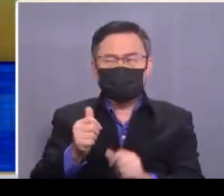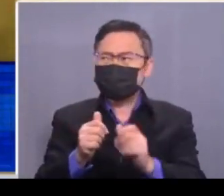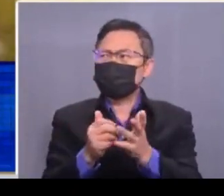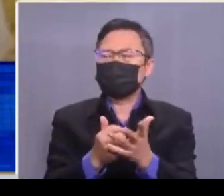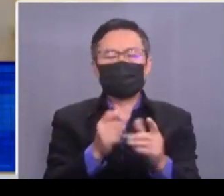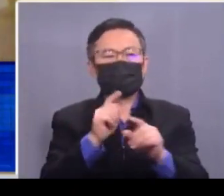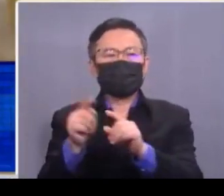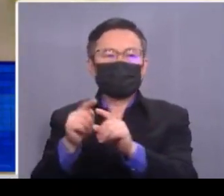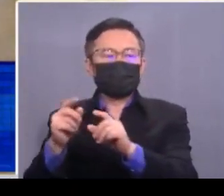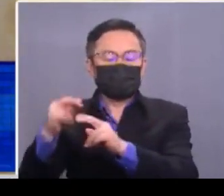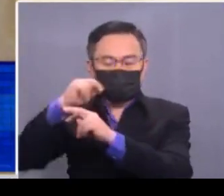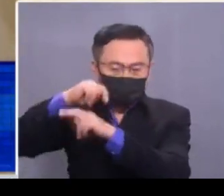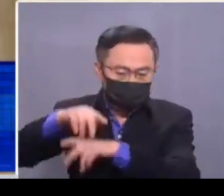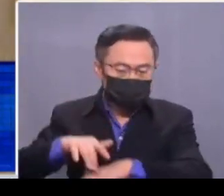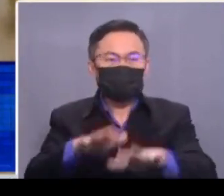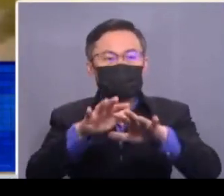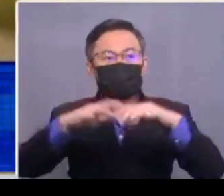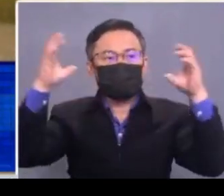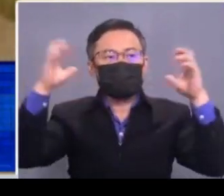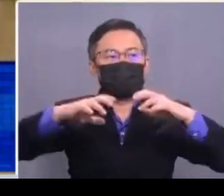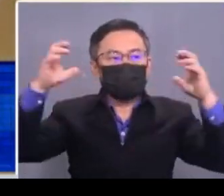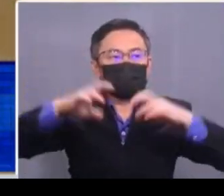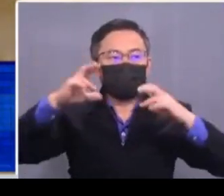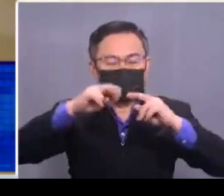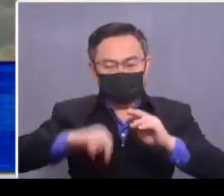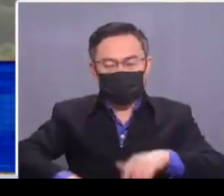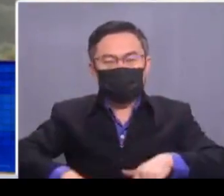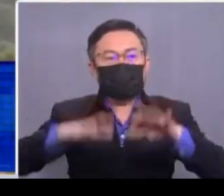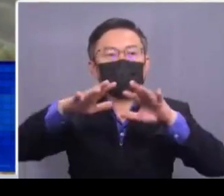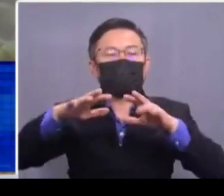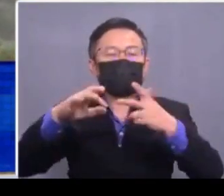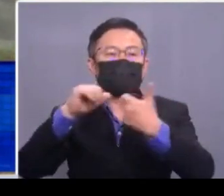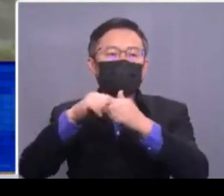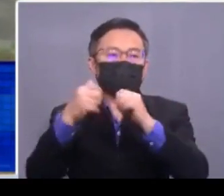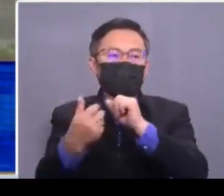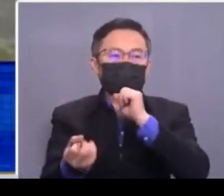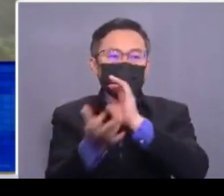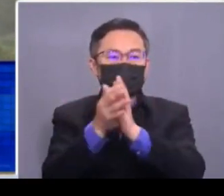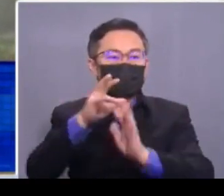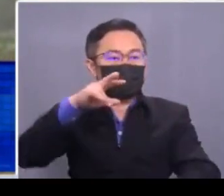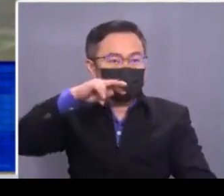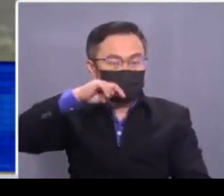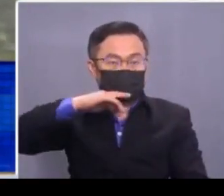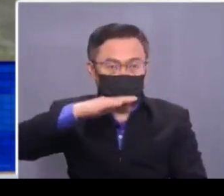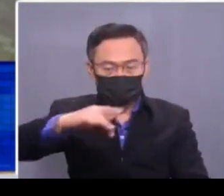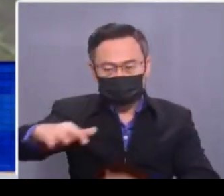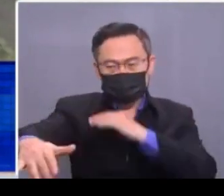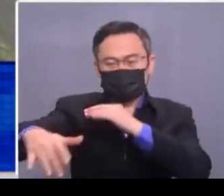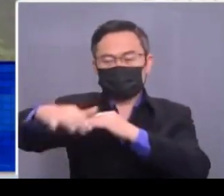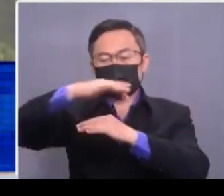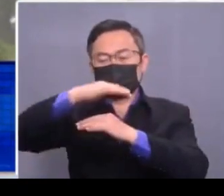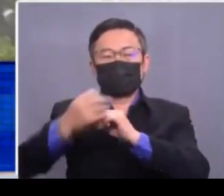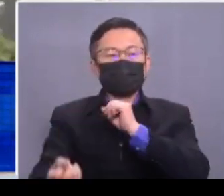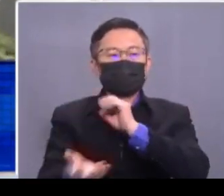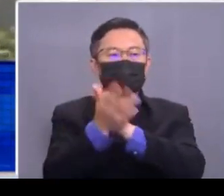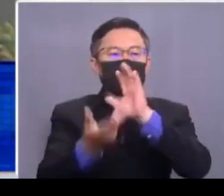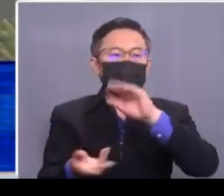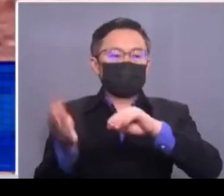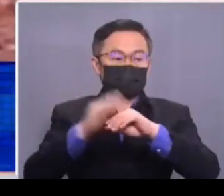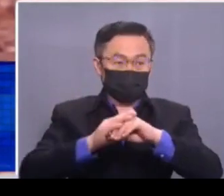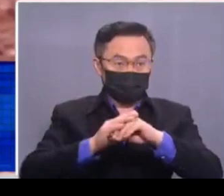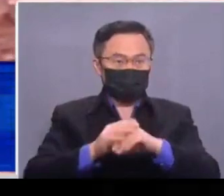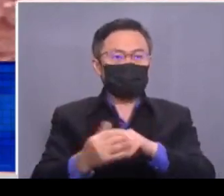นะคะแล้วประกอบกับว่าช่วงนี้มันก็มีน้ำทะเลหนุนด้วยเนี่ยอ่ะกูพูดองศาเห็นภาพในแบบนี้เนี่ยตรง